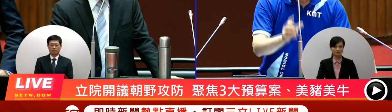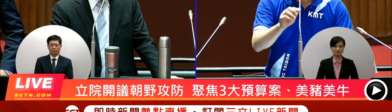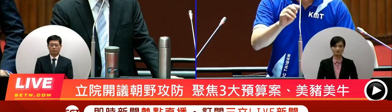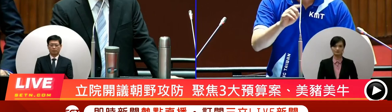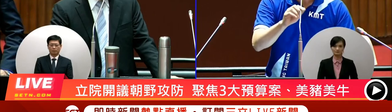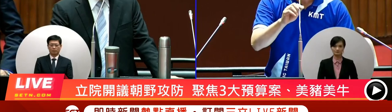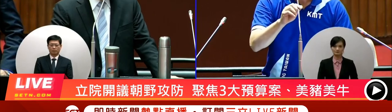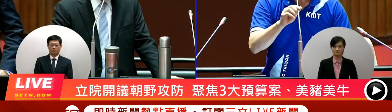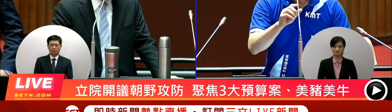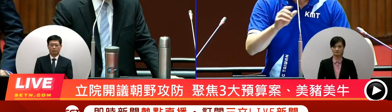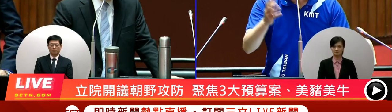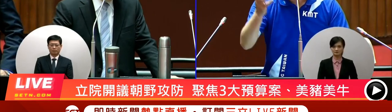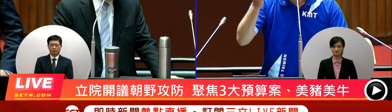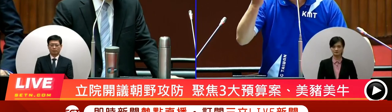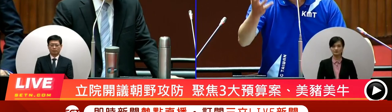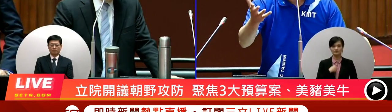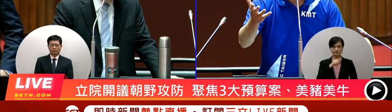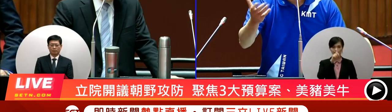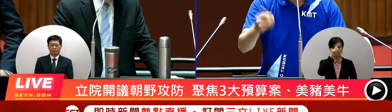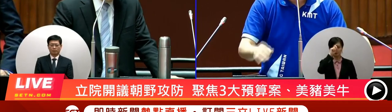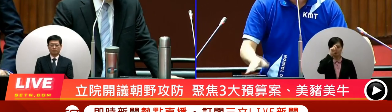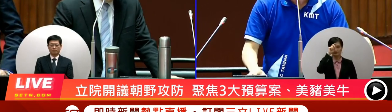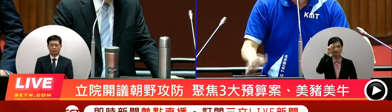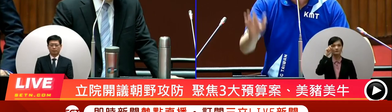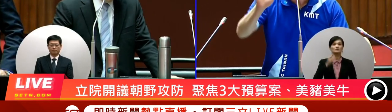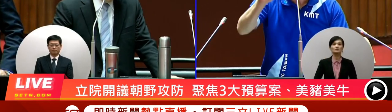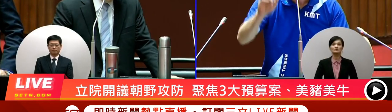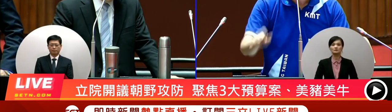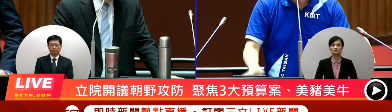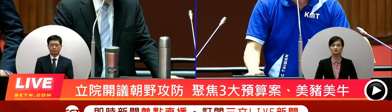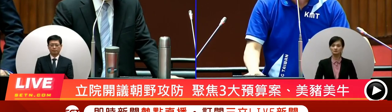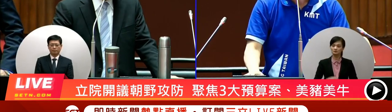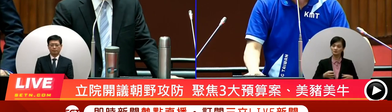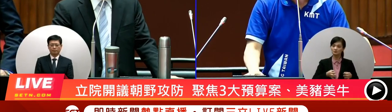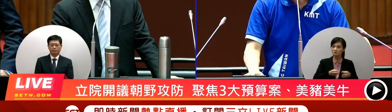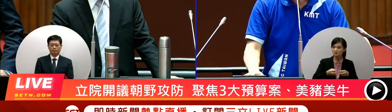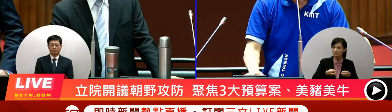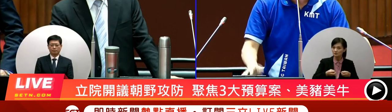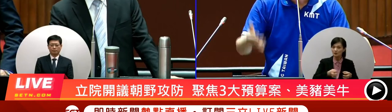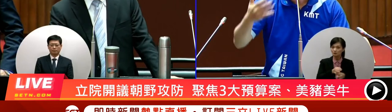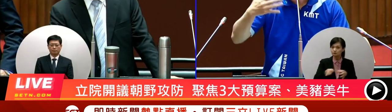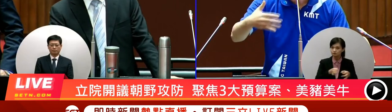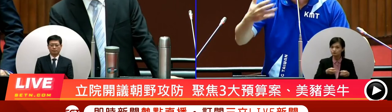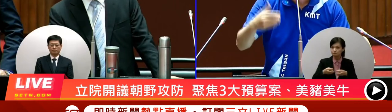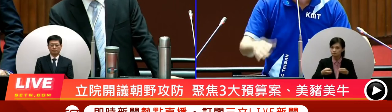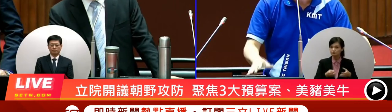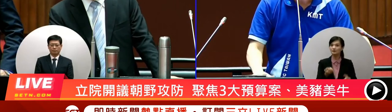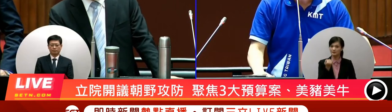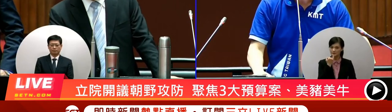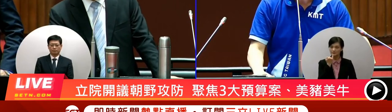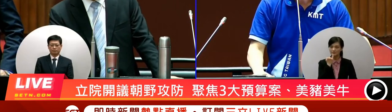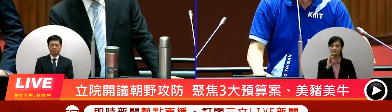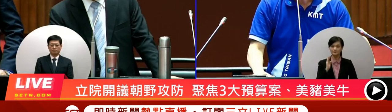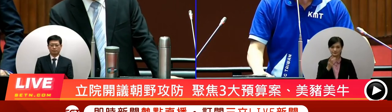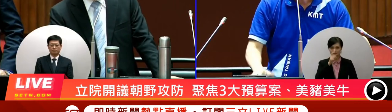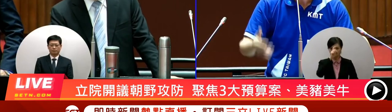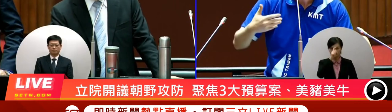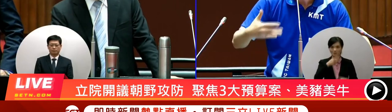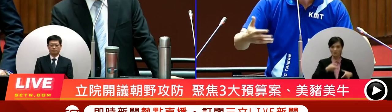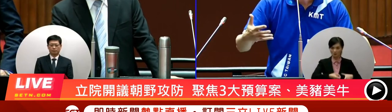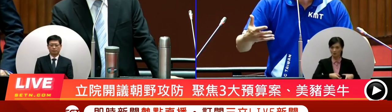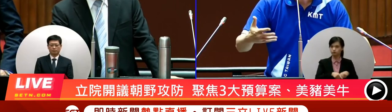我们希望哦，这个贸易谈判不是不能谈，但是要在公开透明，